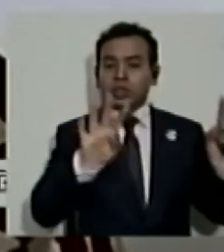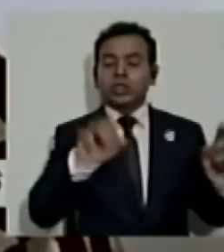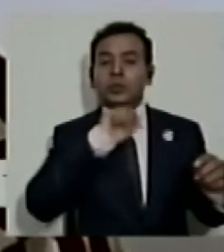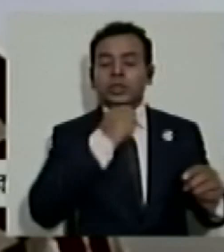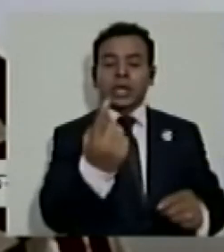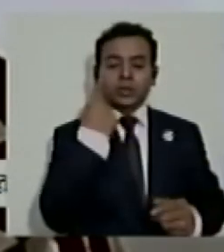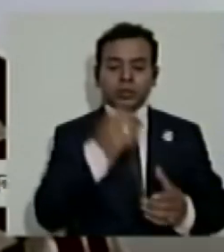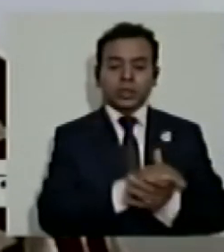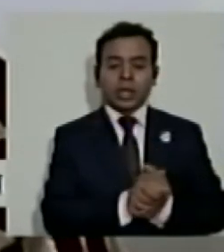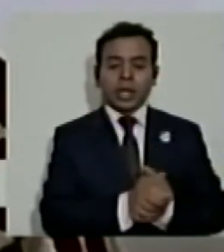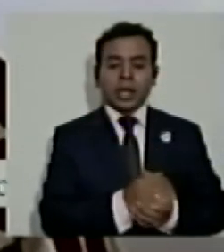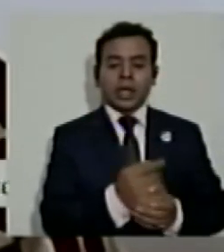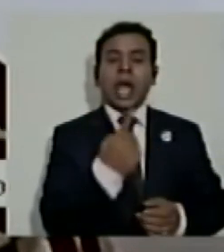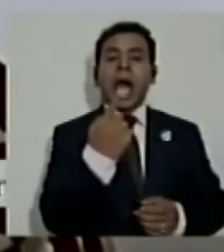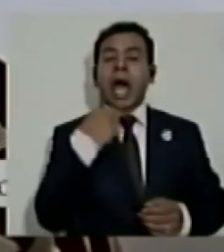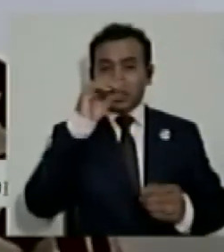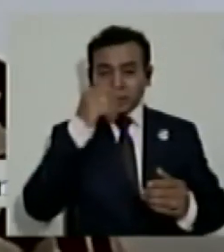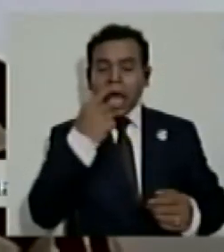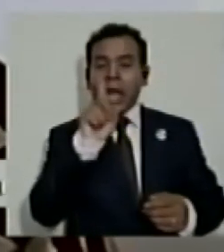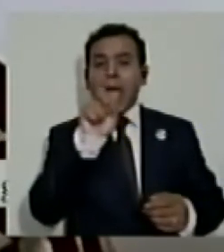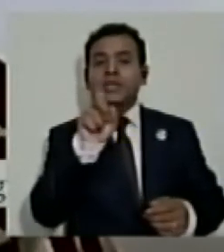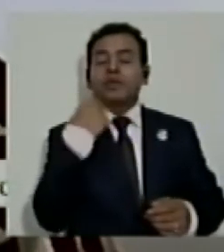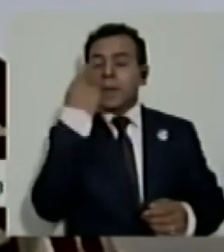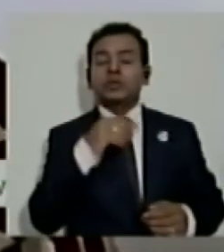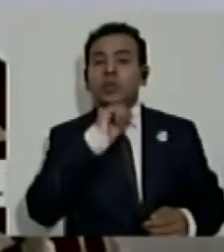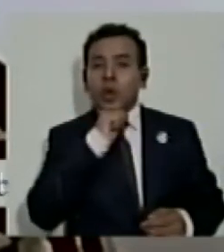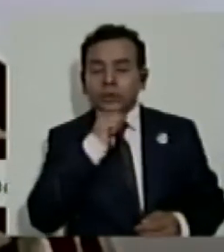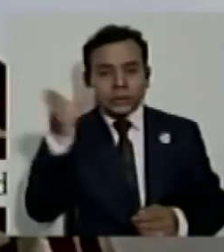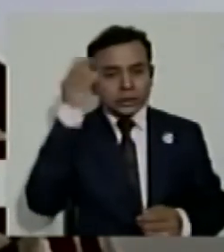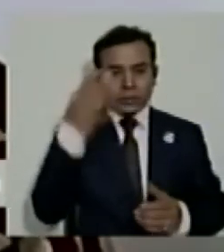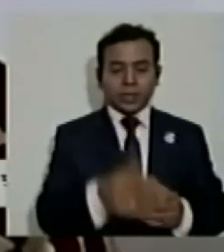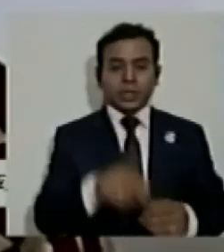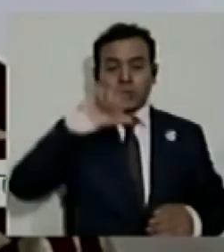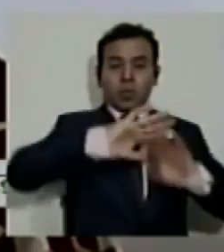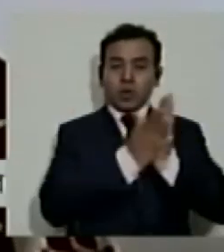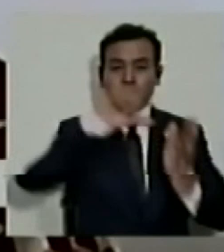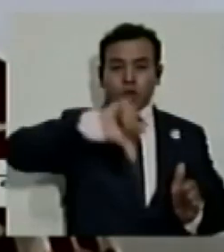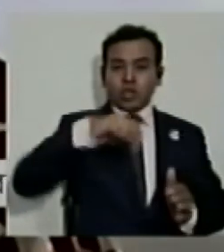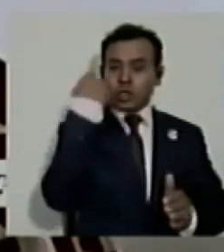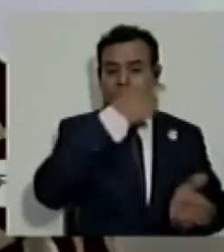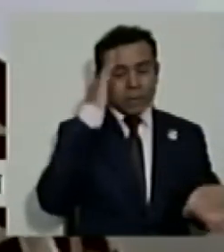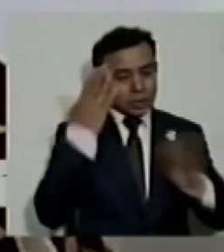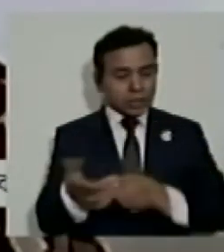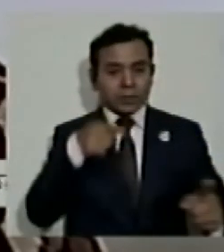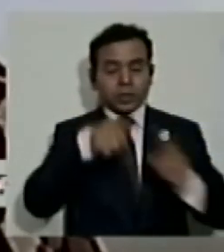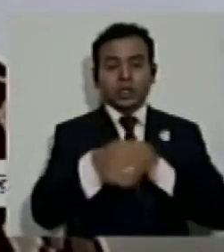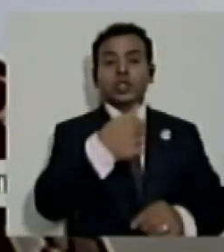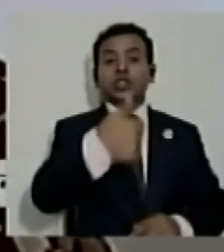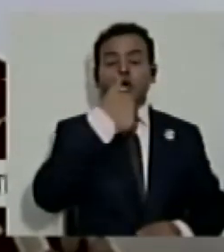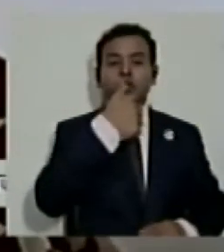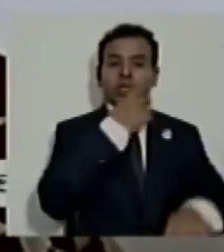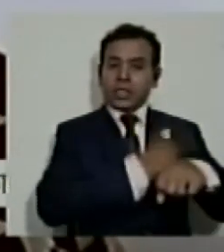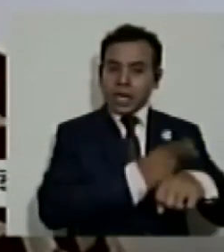মৃত্যুবরণ করেছেন এই 9 জন তাদের মধ্যে 6 জনই ঢাকার মধ্যে, ঢাকার বাইরে রয়েছেন 3 জন, 2 জন নারায়ণগঞ্জের এবং 1 জন